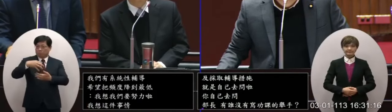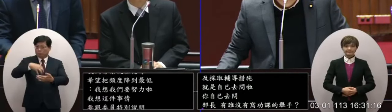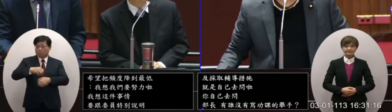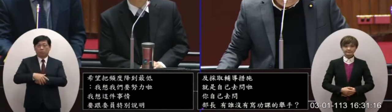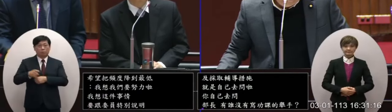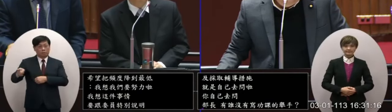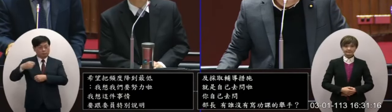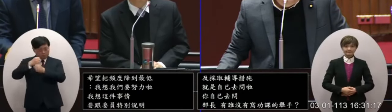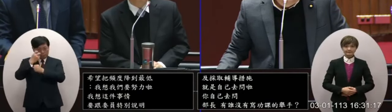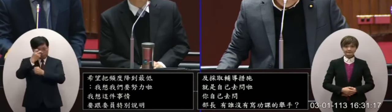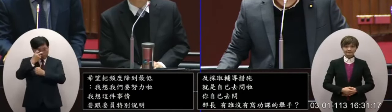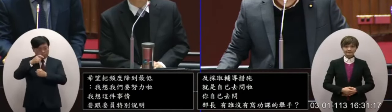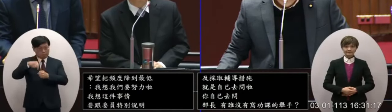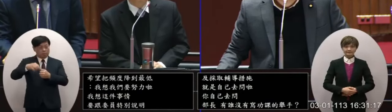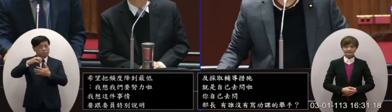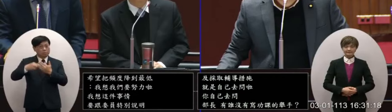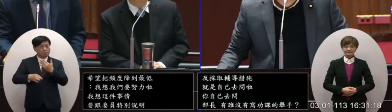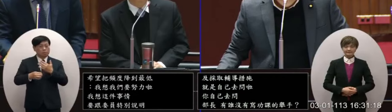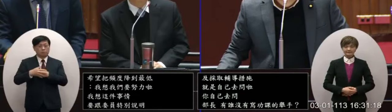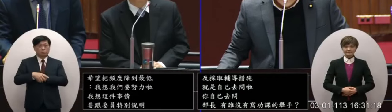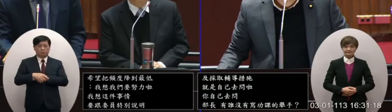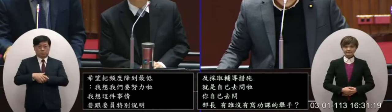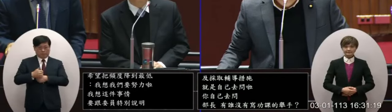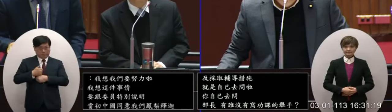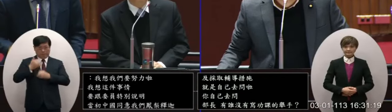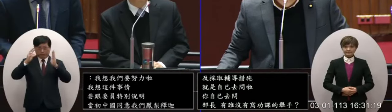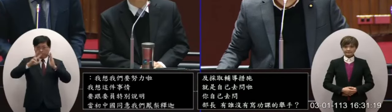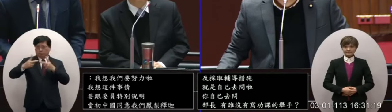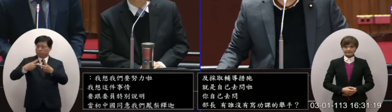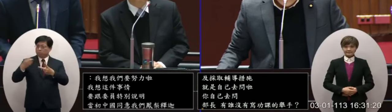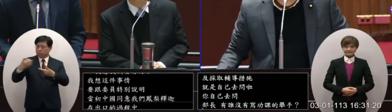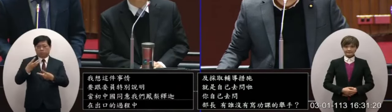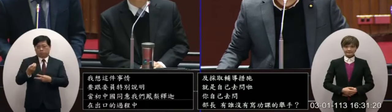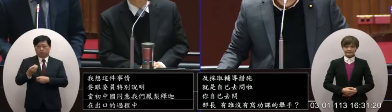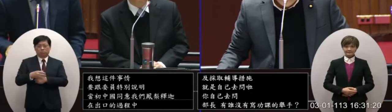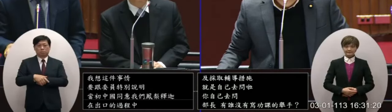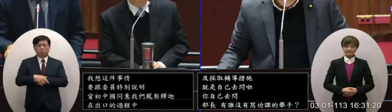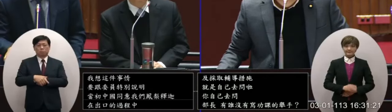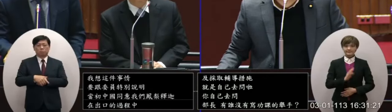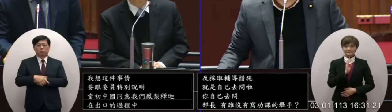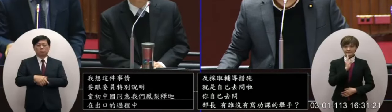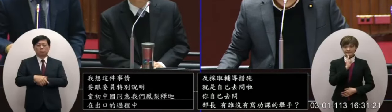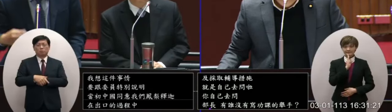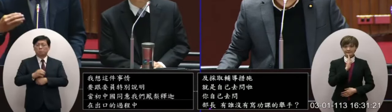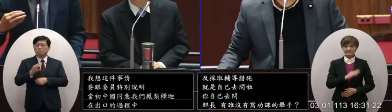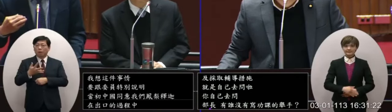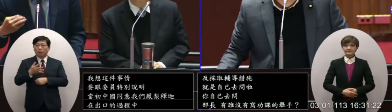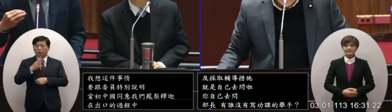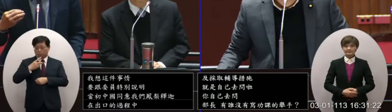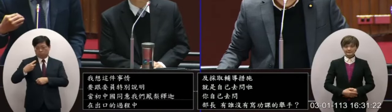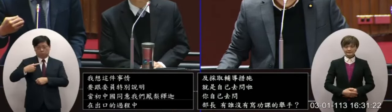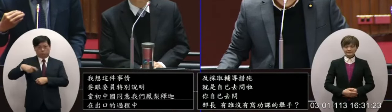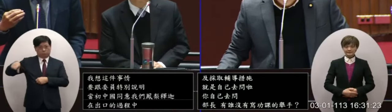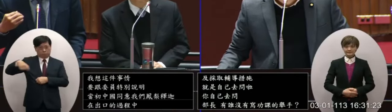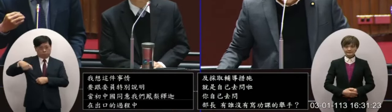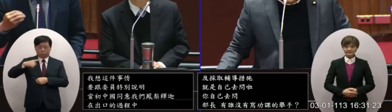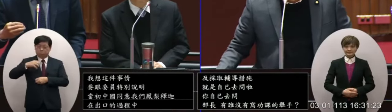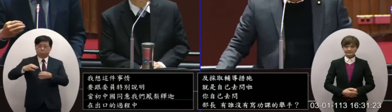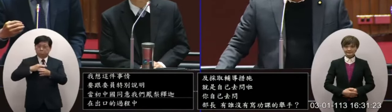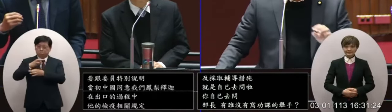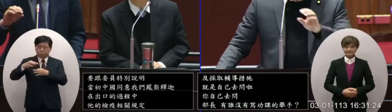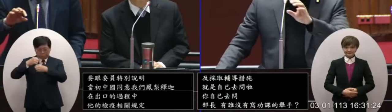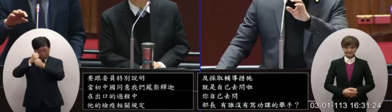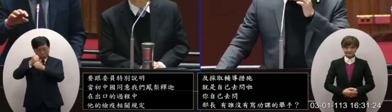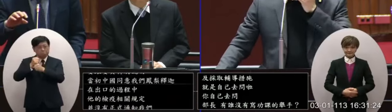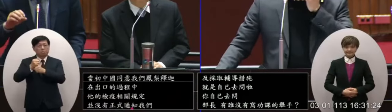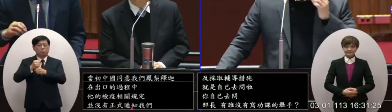它的检疫的相关的规定并没有正式通知我们。 是。 哦、那因为两国的一个贸易的检疫